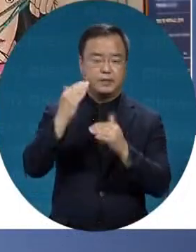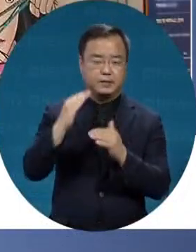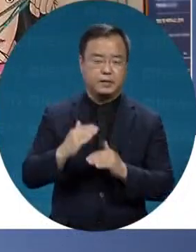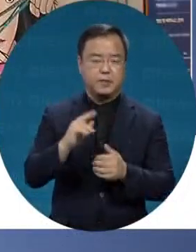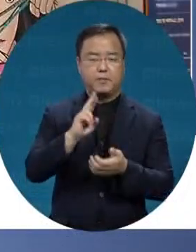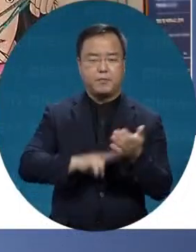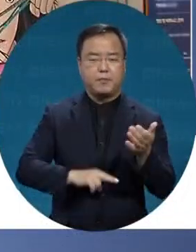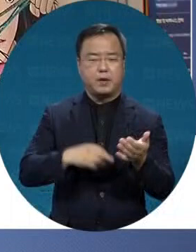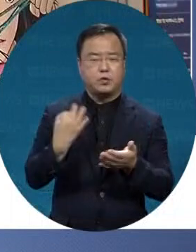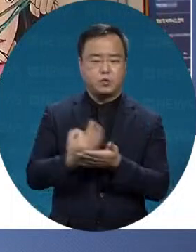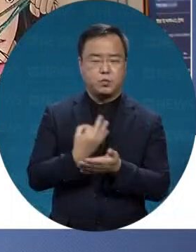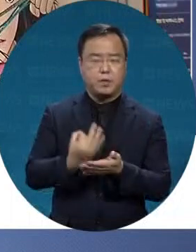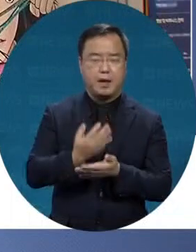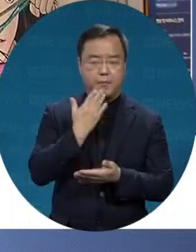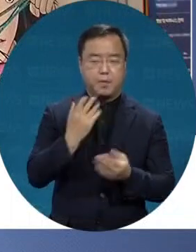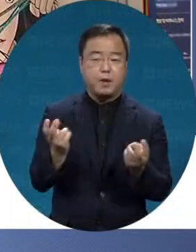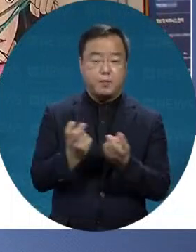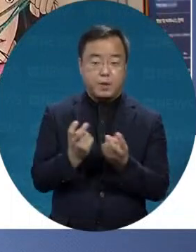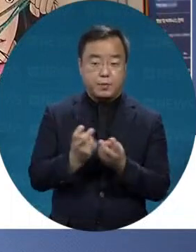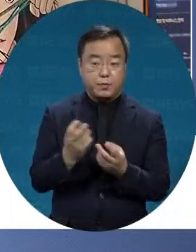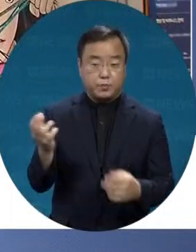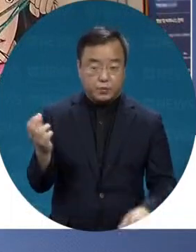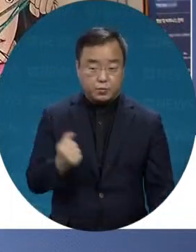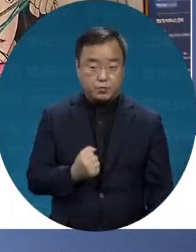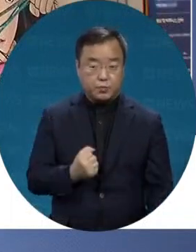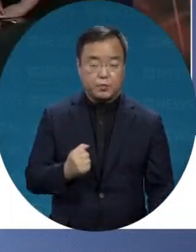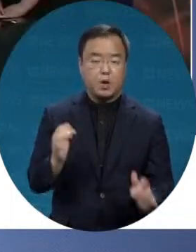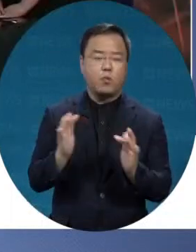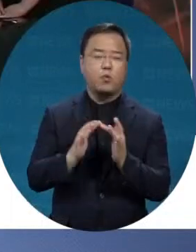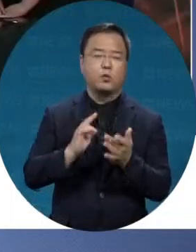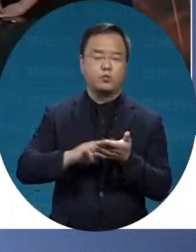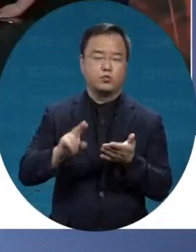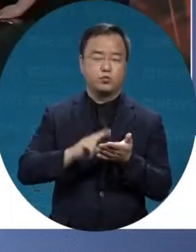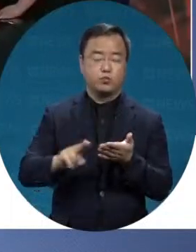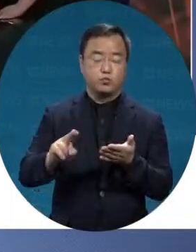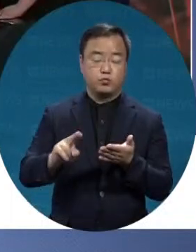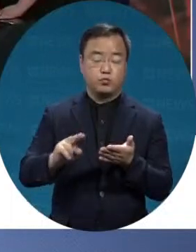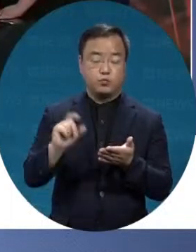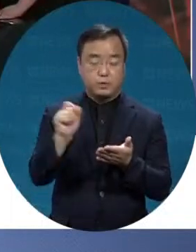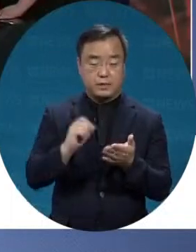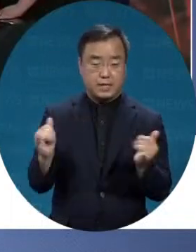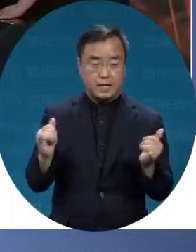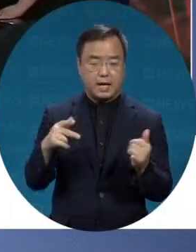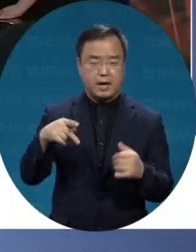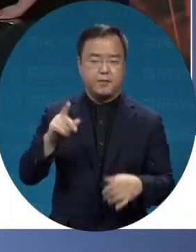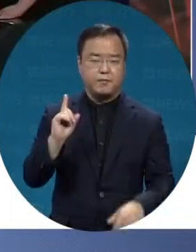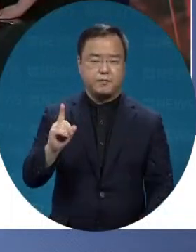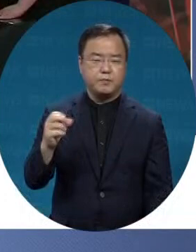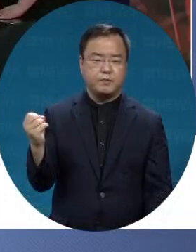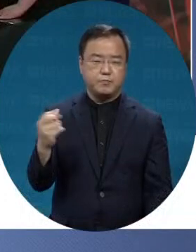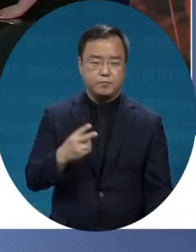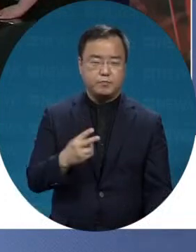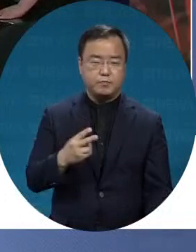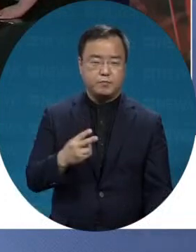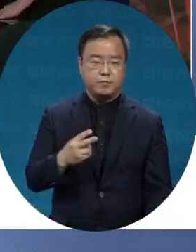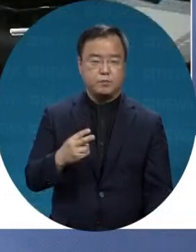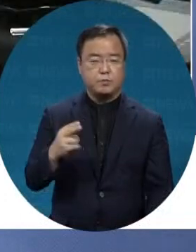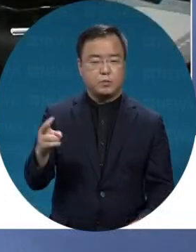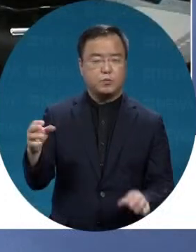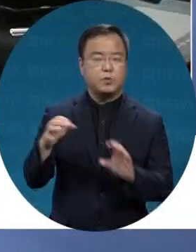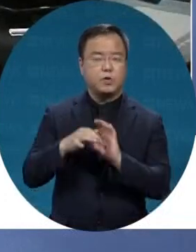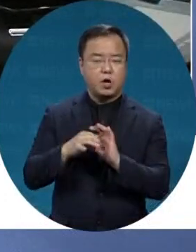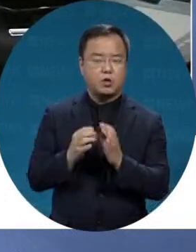매출을 낼 수 있는 여러가지 통로가 생기면서 웹툰 작가 웹툰 PD 및 웹툰 유통 전문가들은